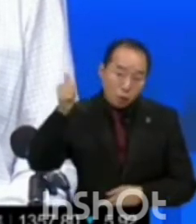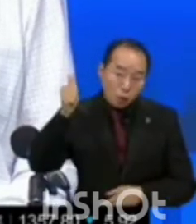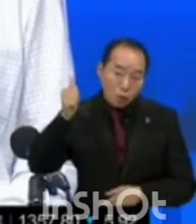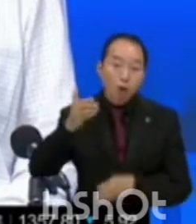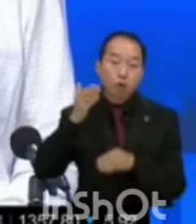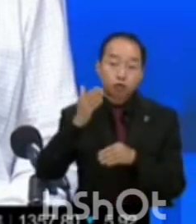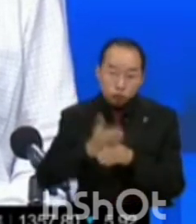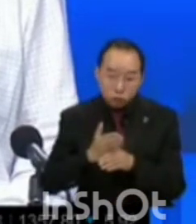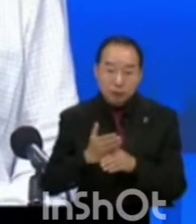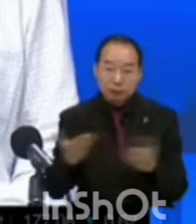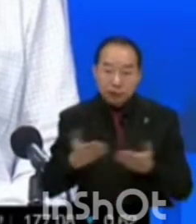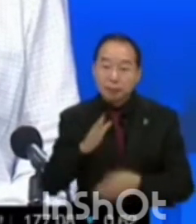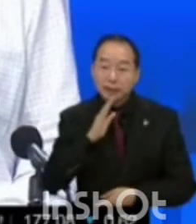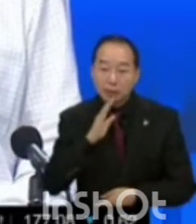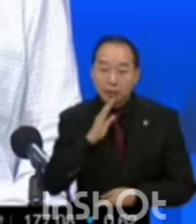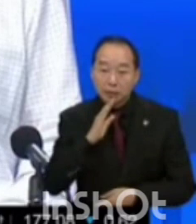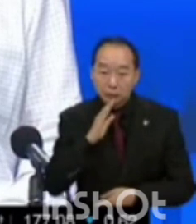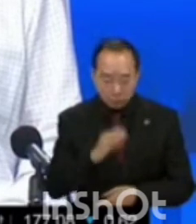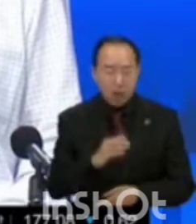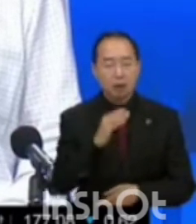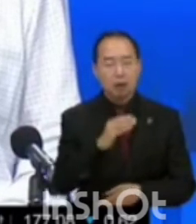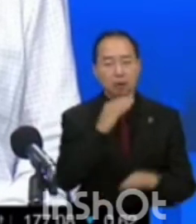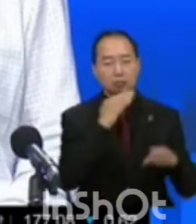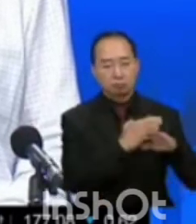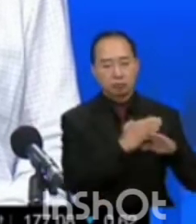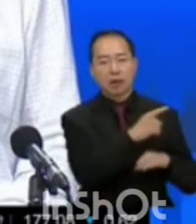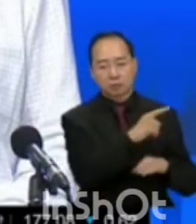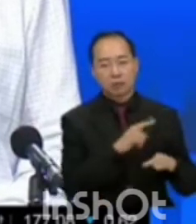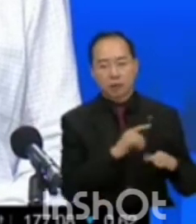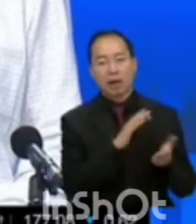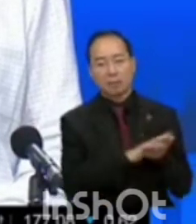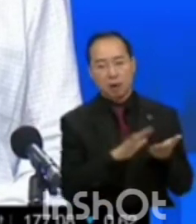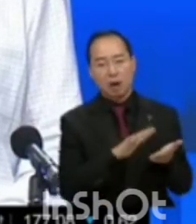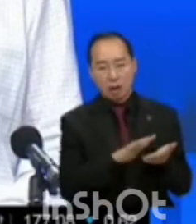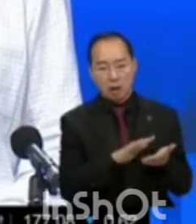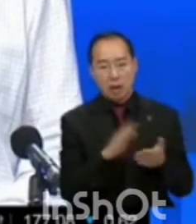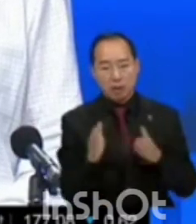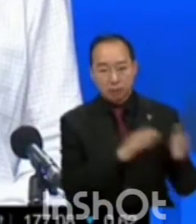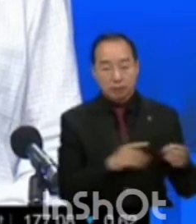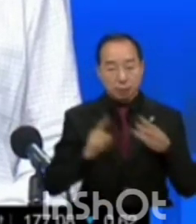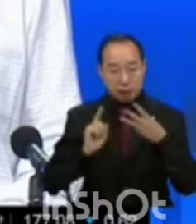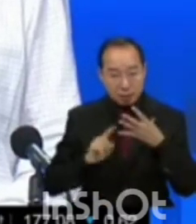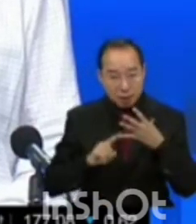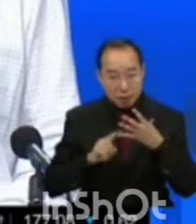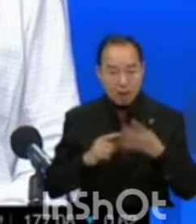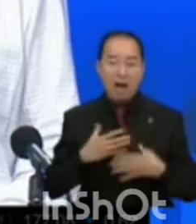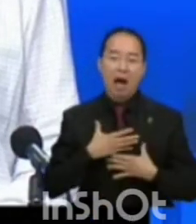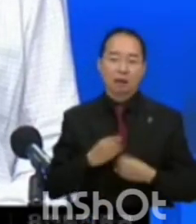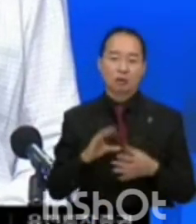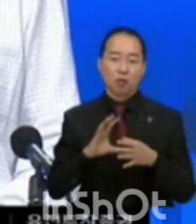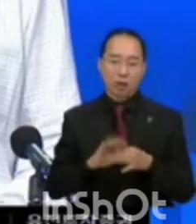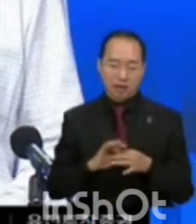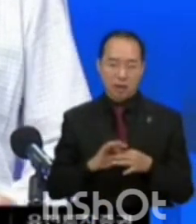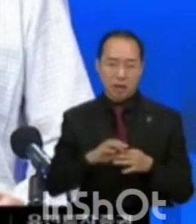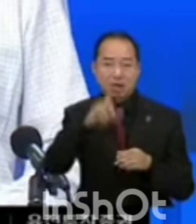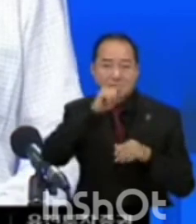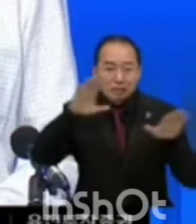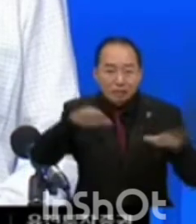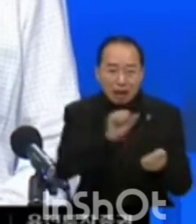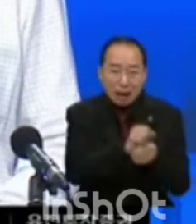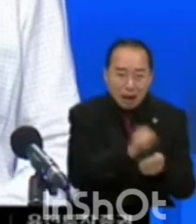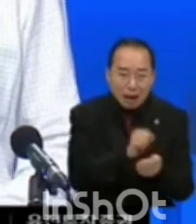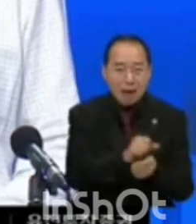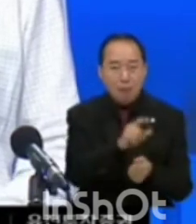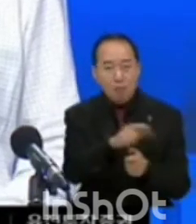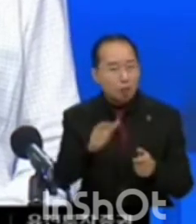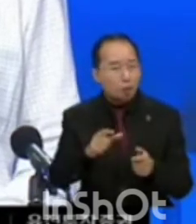주도하신 일이었습니다만 그렇습니다. 그리고 이제 안전에 관해서 조류 인플루엔자라든가 그 당시 굉장히